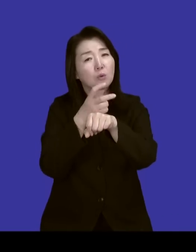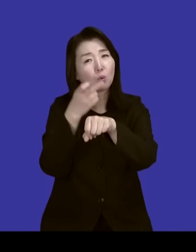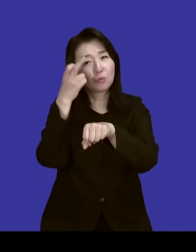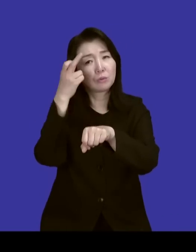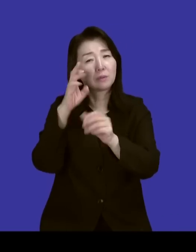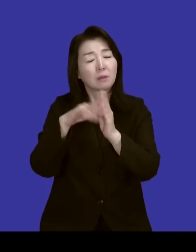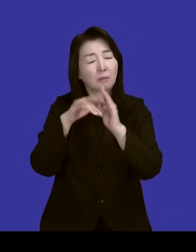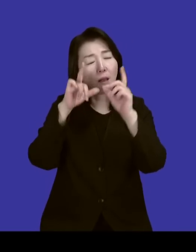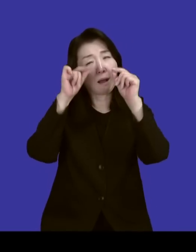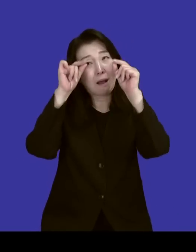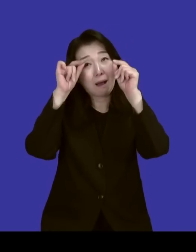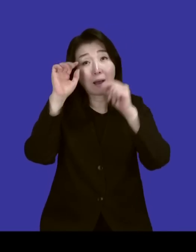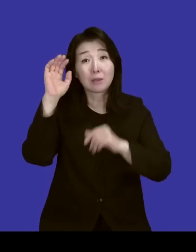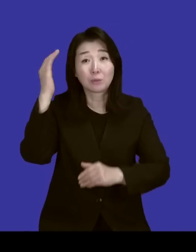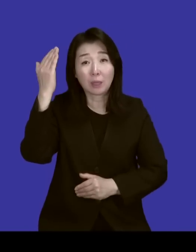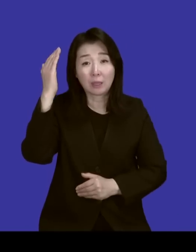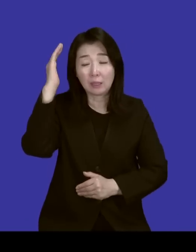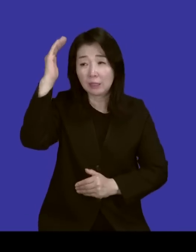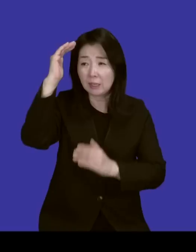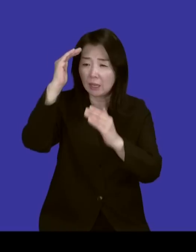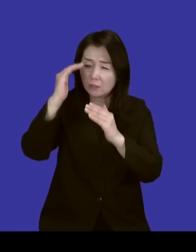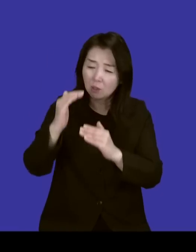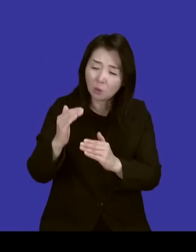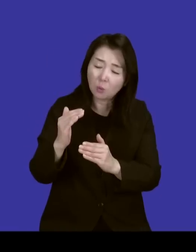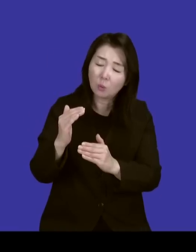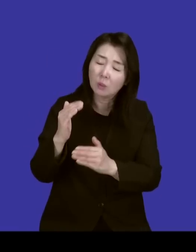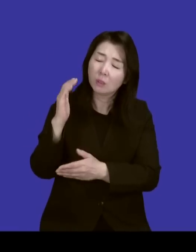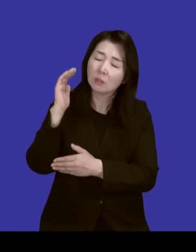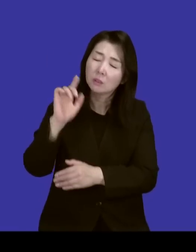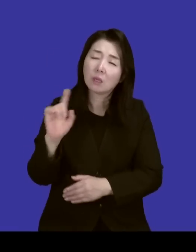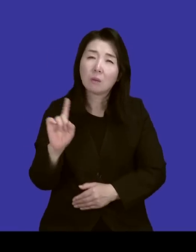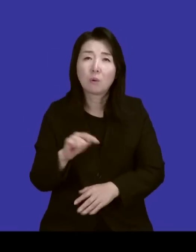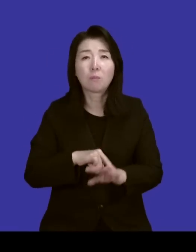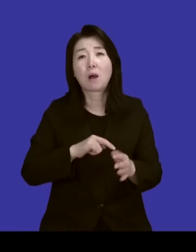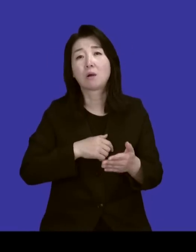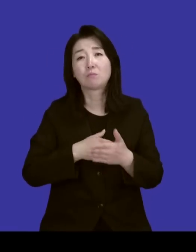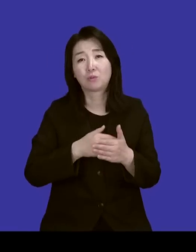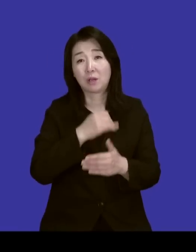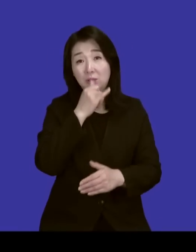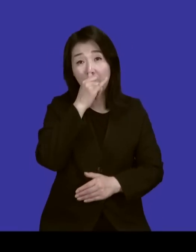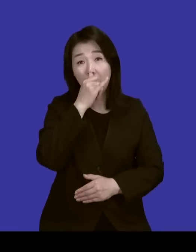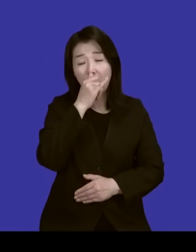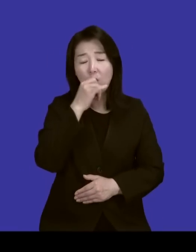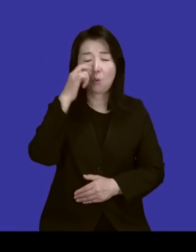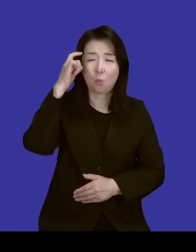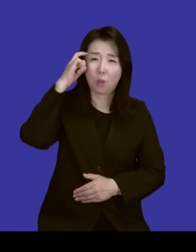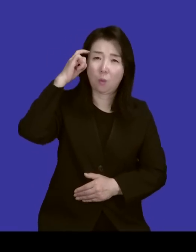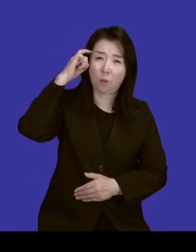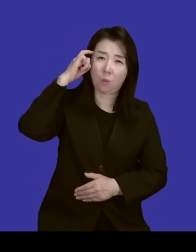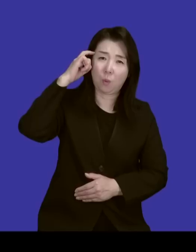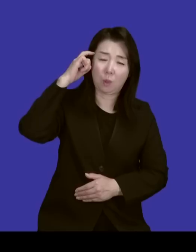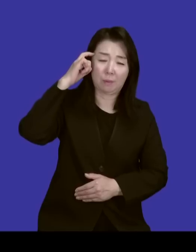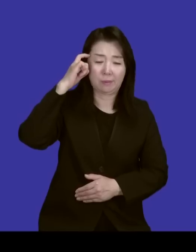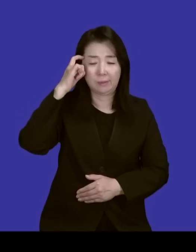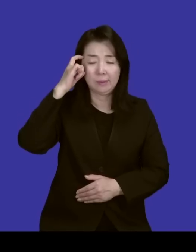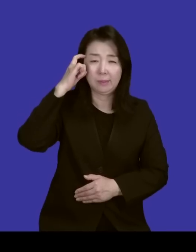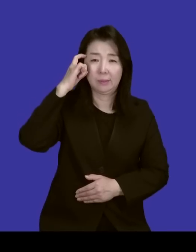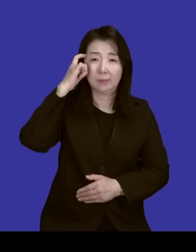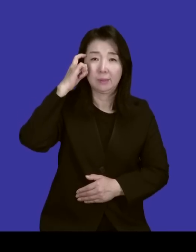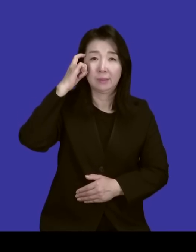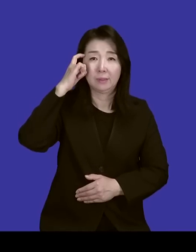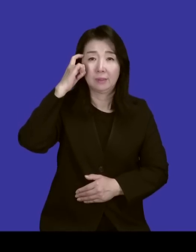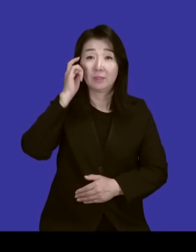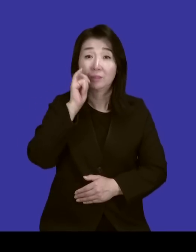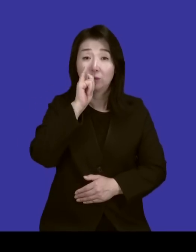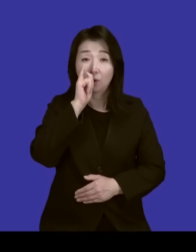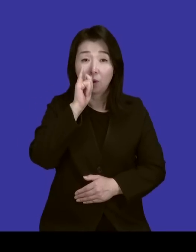네. 그리고 강의 내용이 잡히질 않고 마음이 불안하고 예. 왜 그렇지? 그래서 제가 스텝